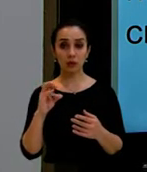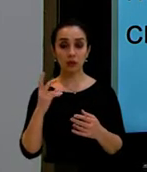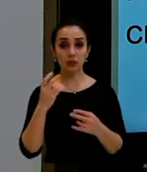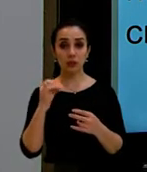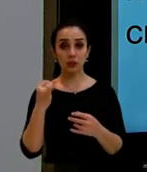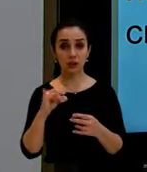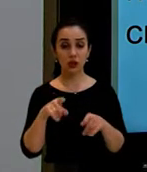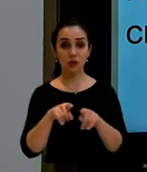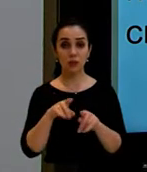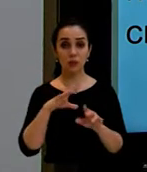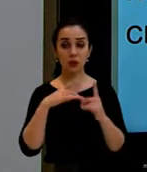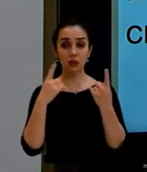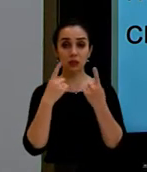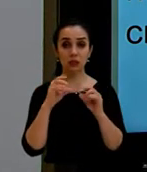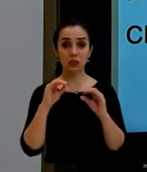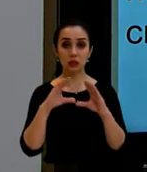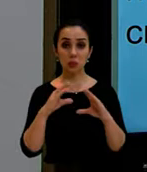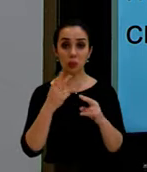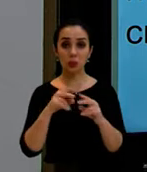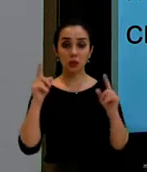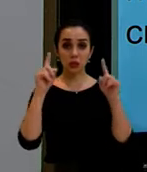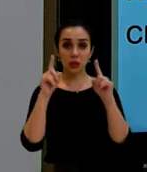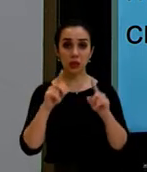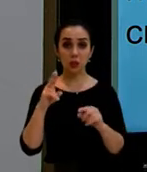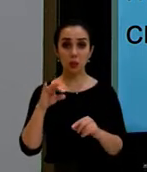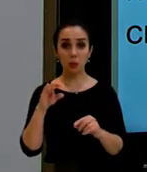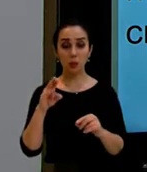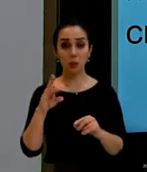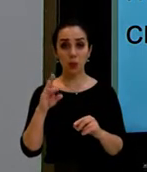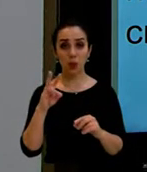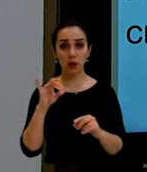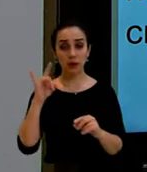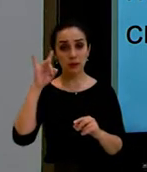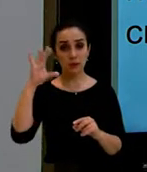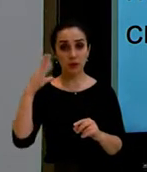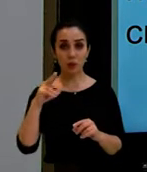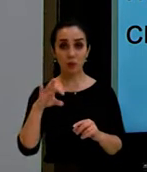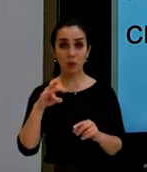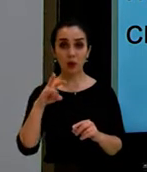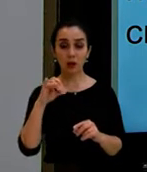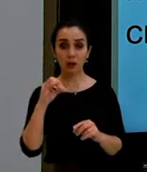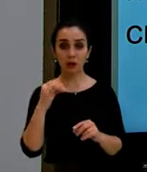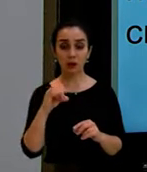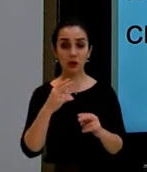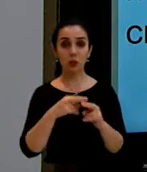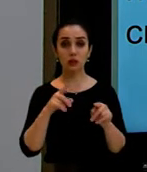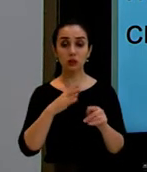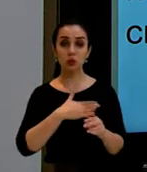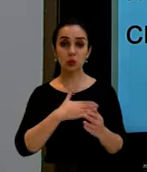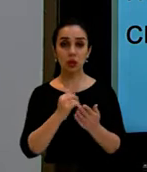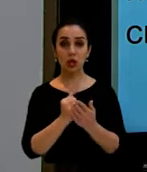были изданы поэтические сборники «Звезда полей» 1967 год, «Душа